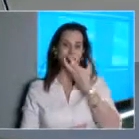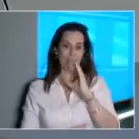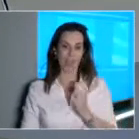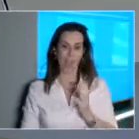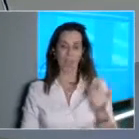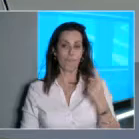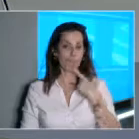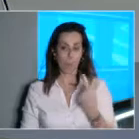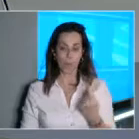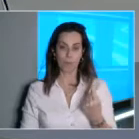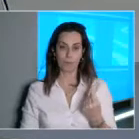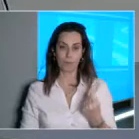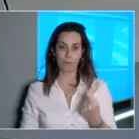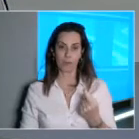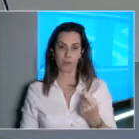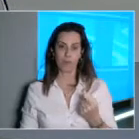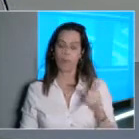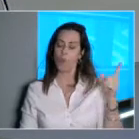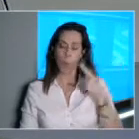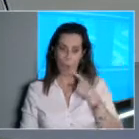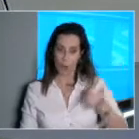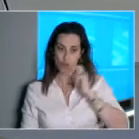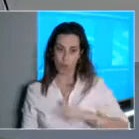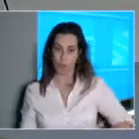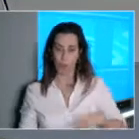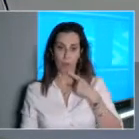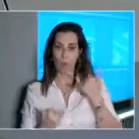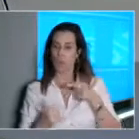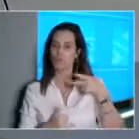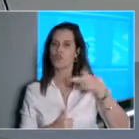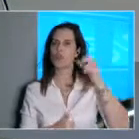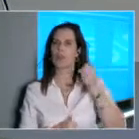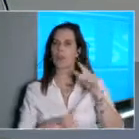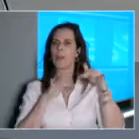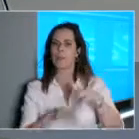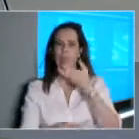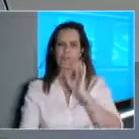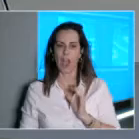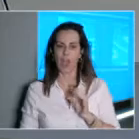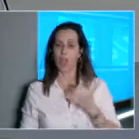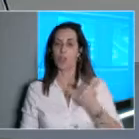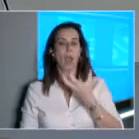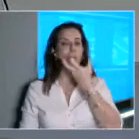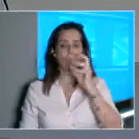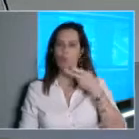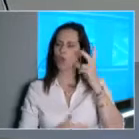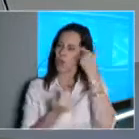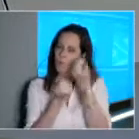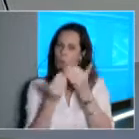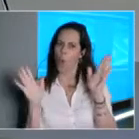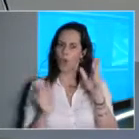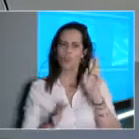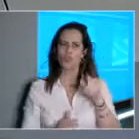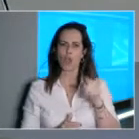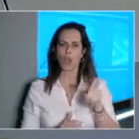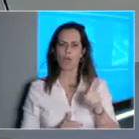והוא טוען, כן, אז אני, משהו שאני לא יכול לבדוק אותו, הוא טוען שמגיעים היום הרבה יותר תיירים לעיר, שהעיר היום יותר פתוחה,